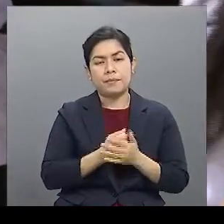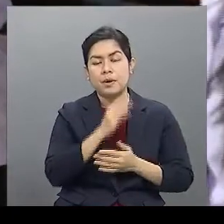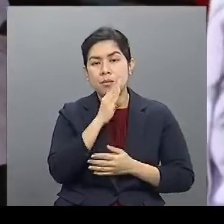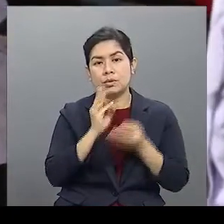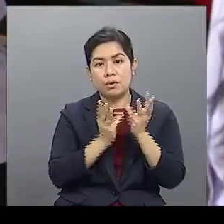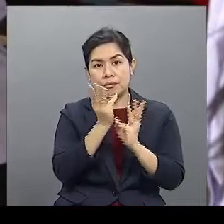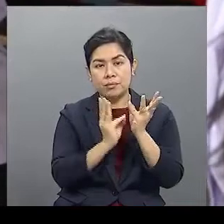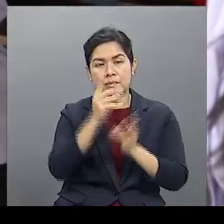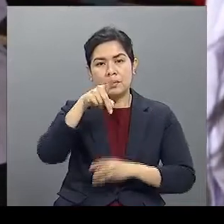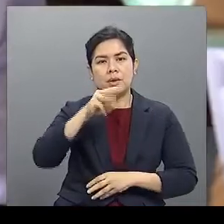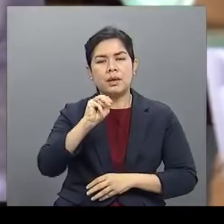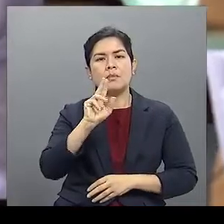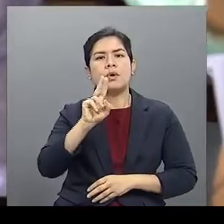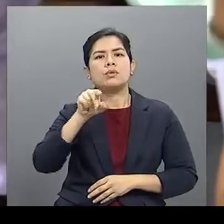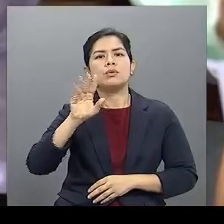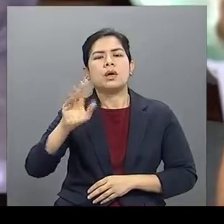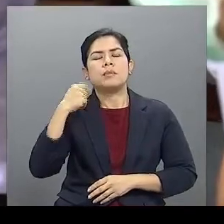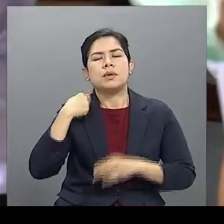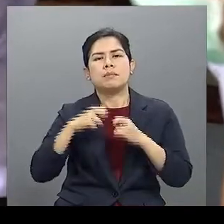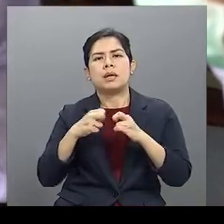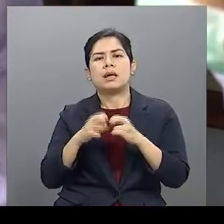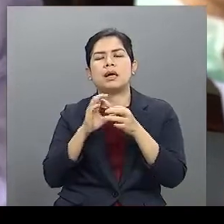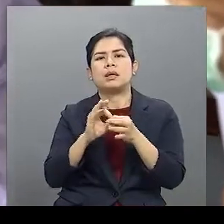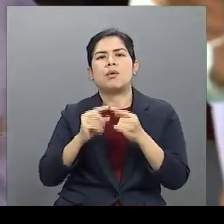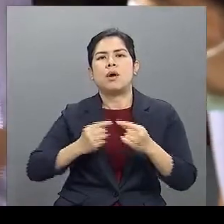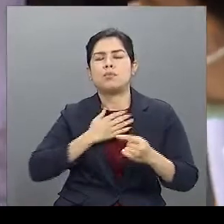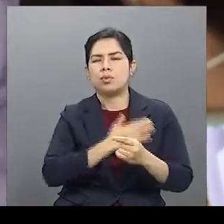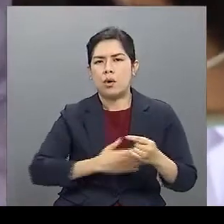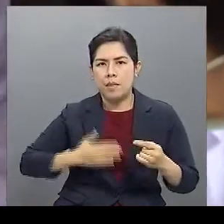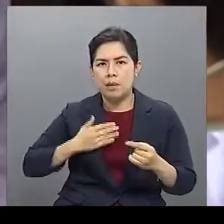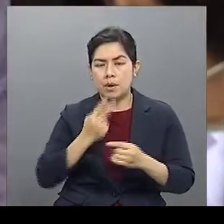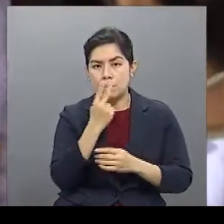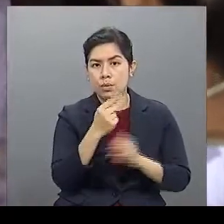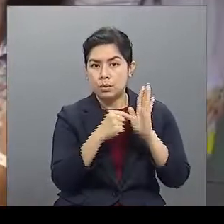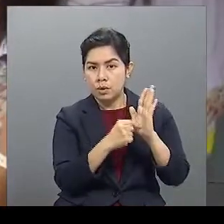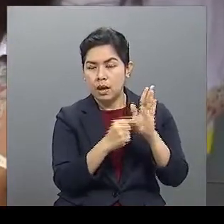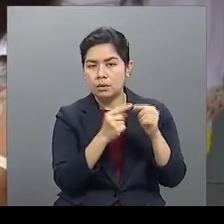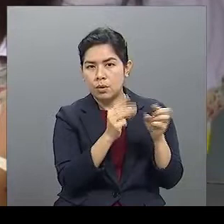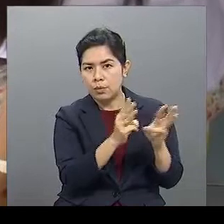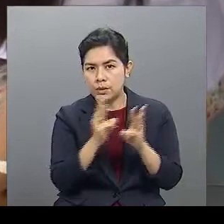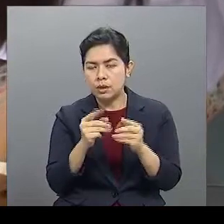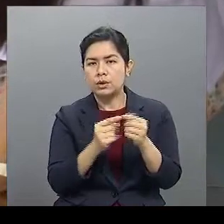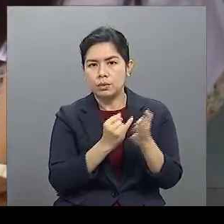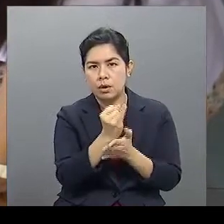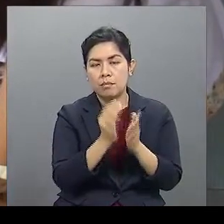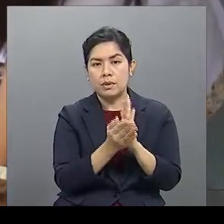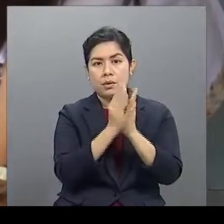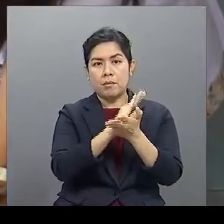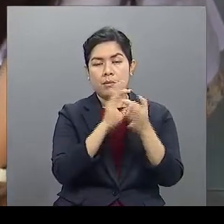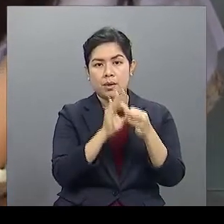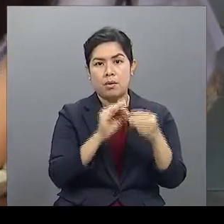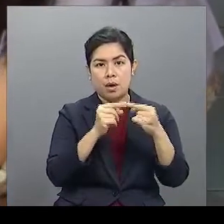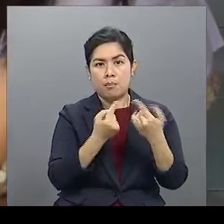กณฑ์มีผลกระทบสุขภาพและสาธิตวิธีการใช้อย่างถูกต้องเพื่อปรับสภาพอากาศภายในบ้านให้อยู่ในเกณฑ์ปกติ